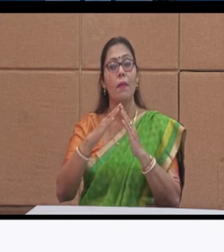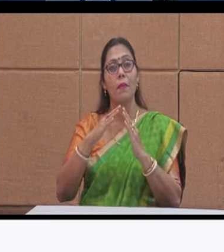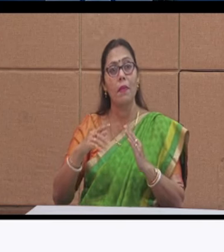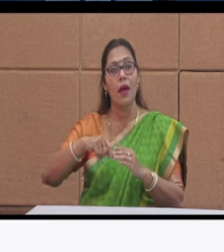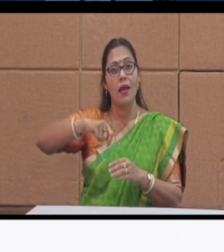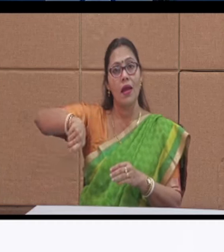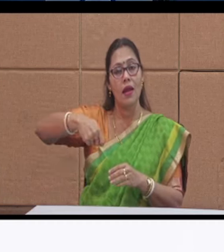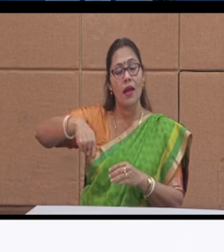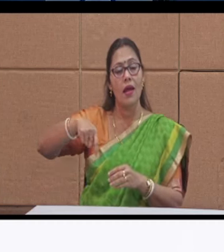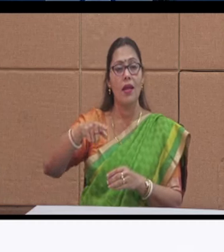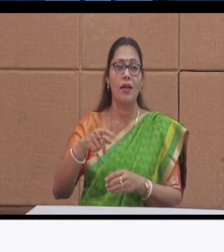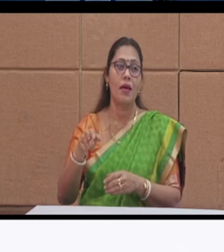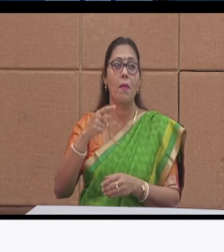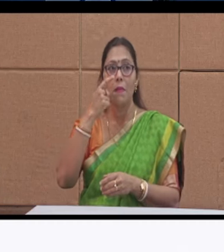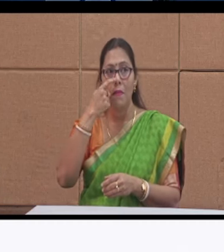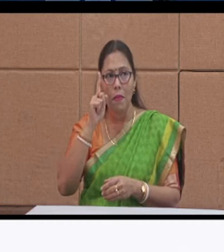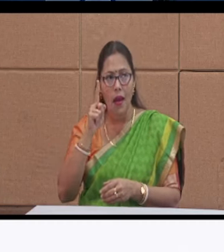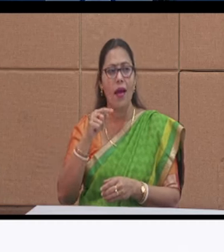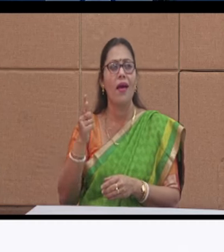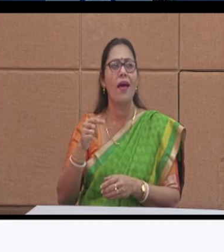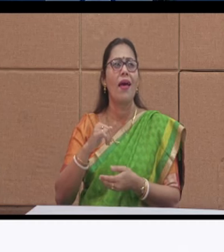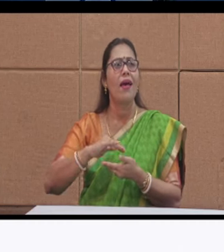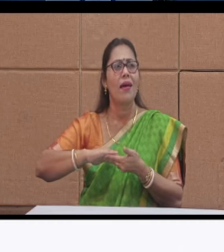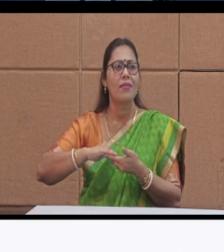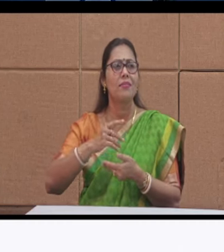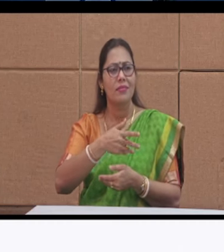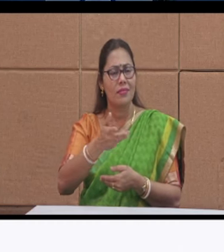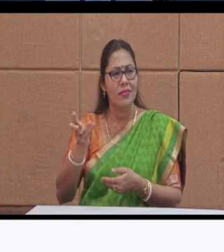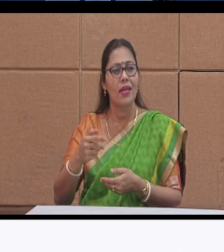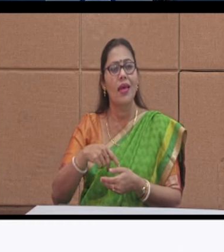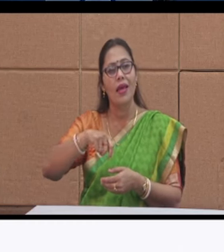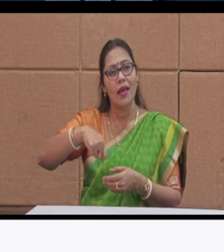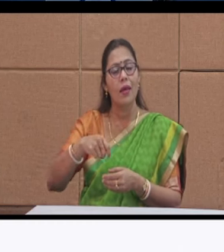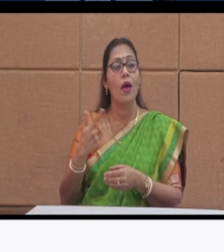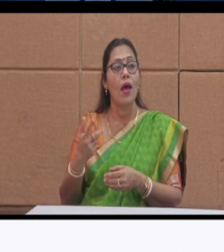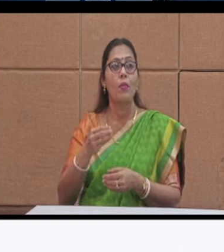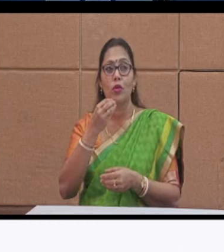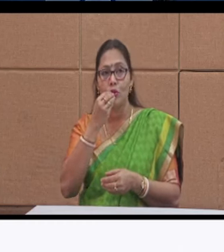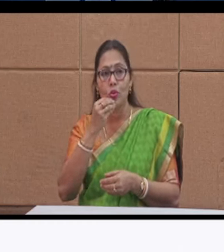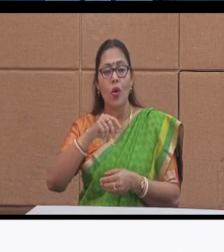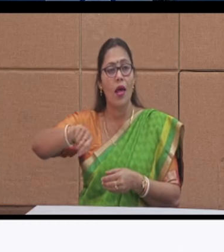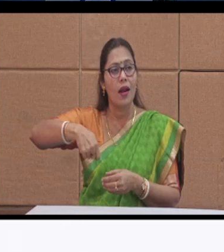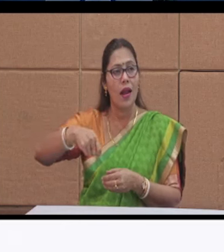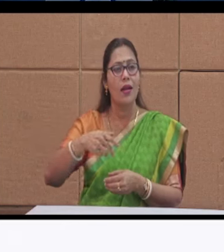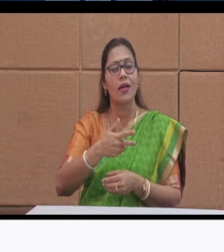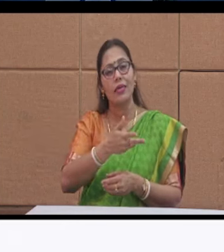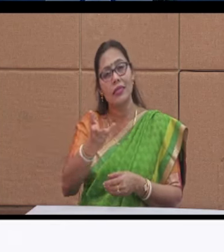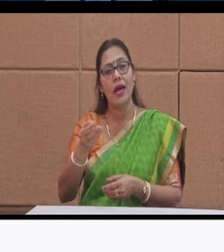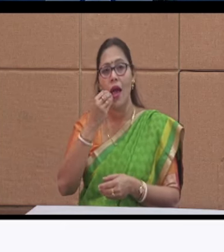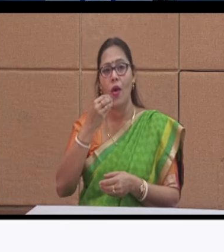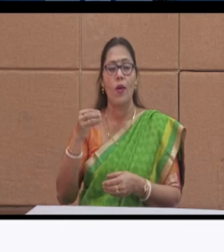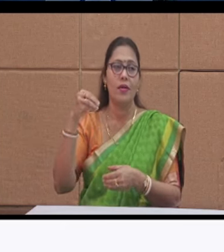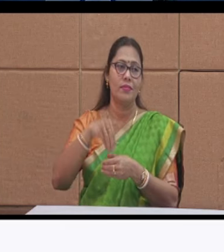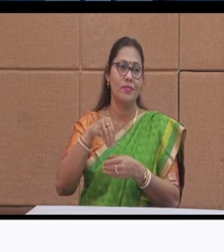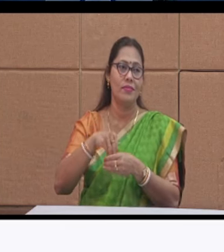বাড়ির রান্নাঘরে তোমার মা-মা মাসি পিশি বা বিদ্যালয়ের মিডে মিলে যে খাদ্য খাও